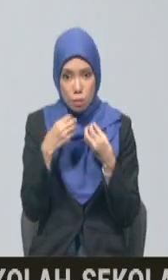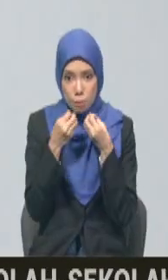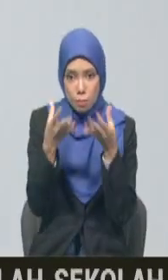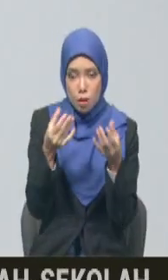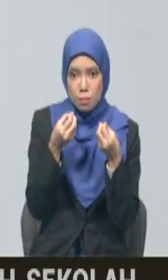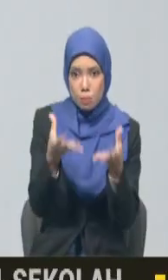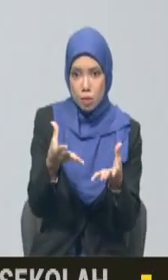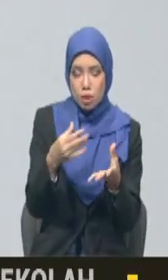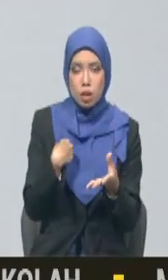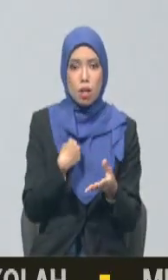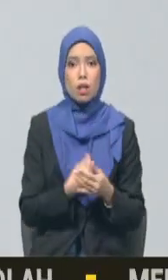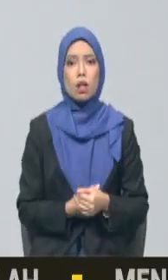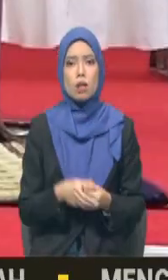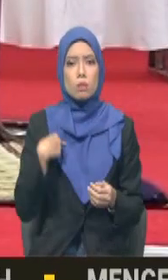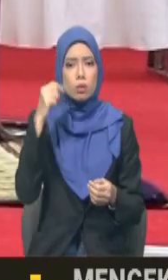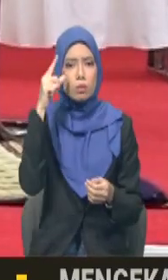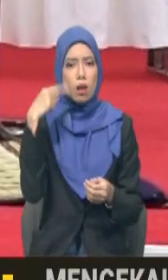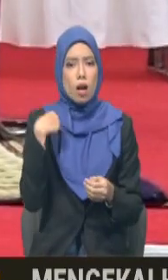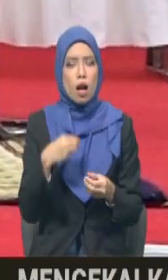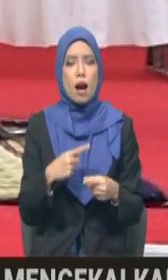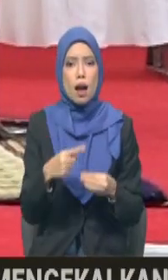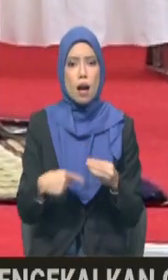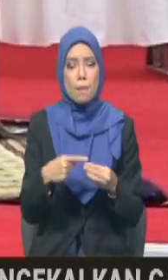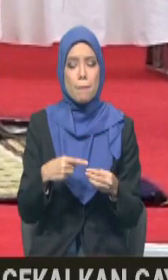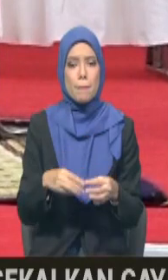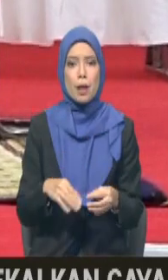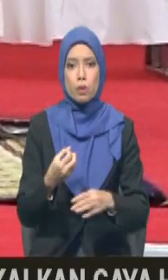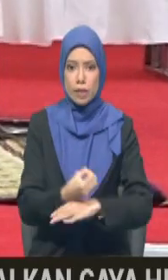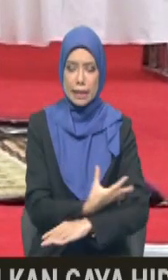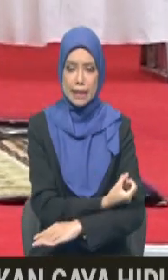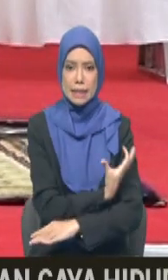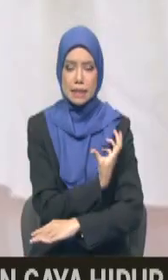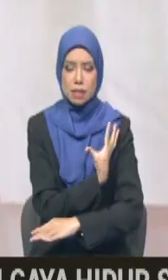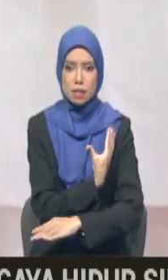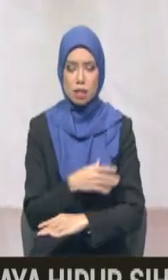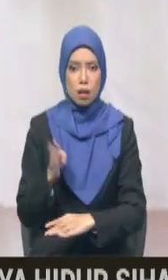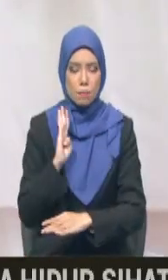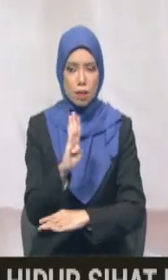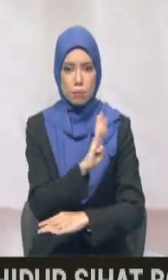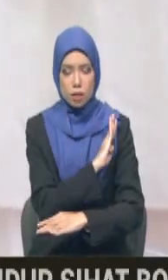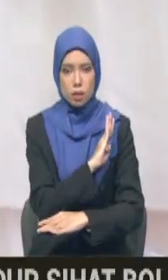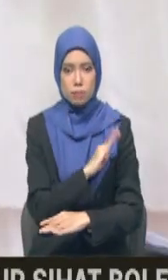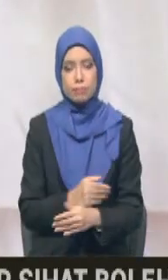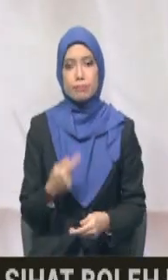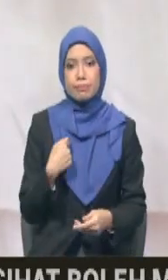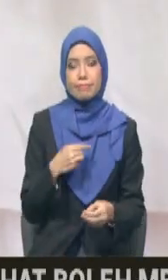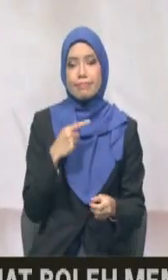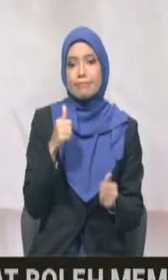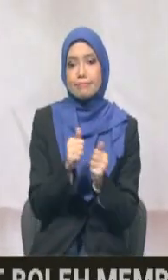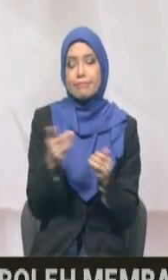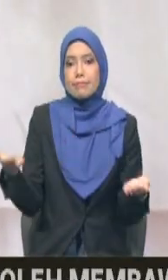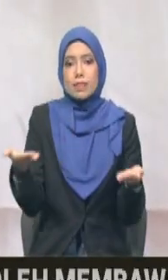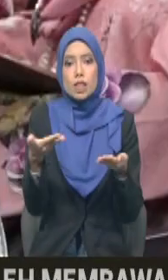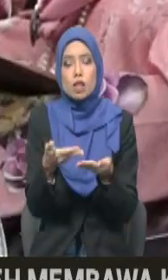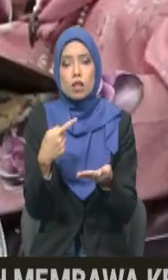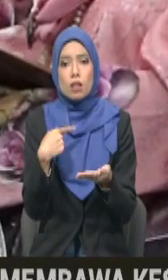tiga Doktor pakar dalam bidang masing-masing dan sesi perkongsian pengalaman bersama mereka yang pernah dan sedang